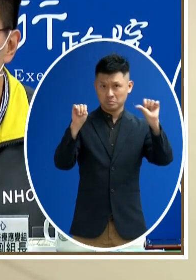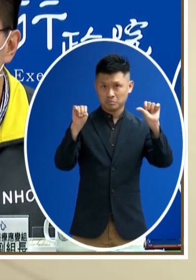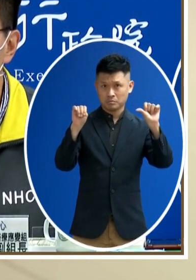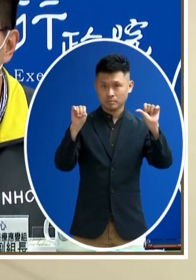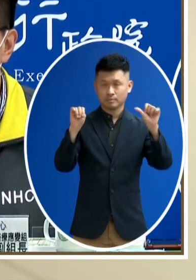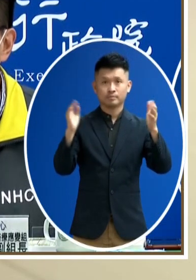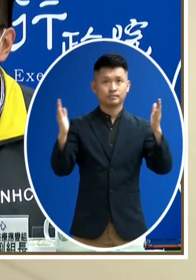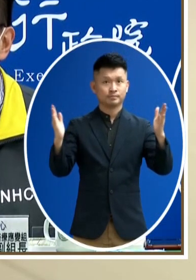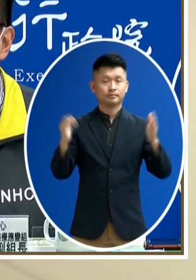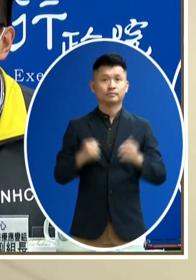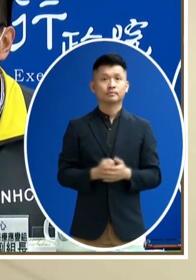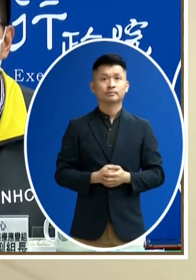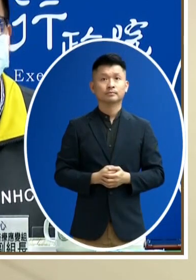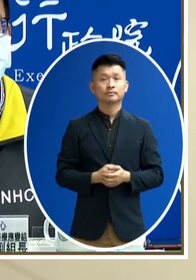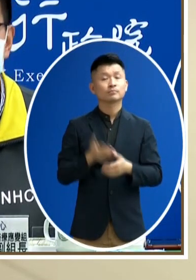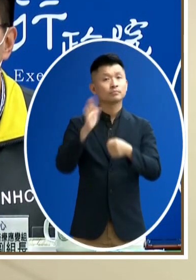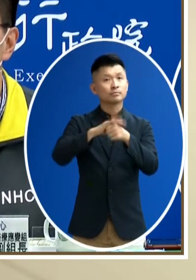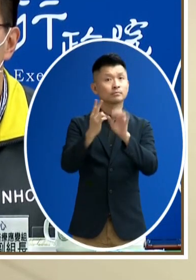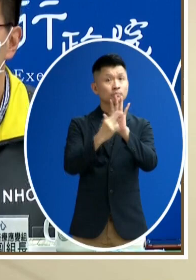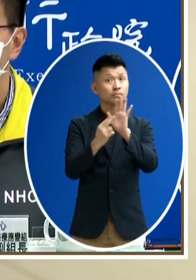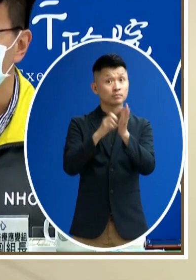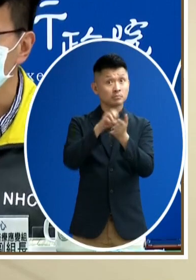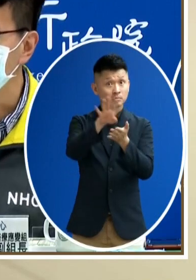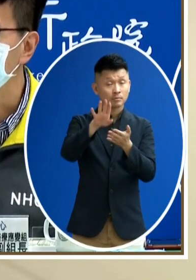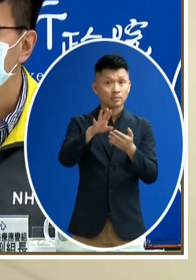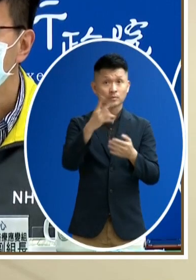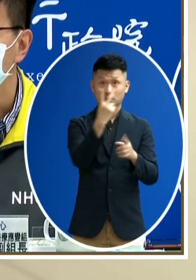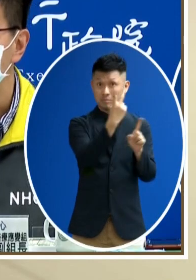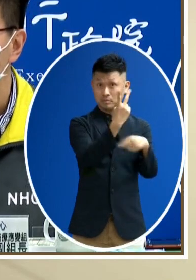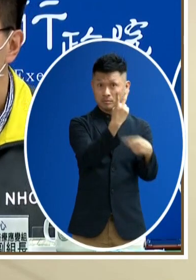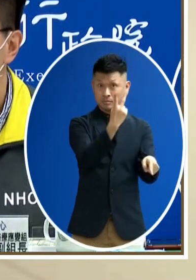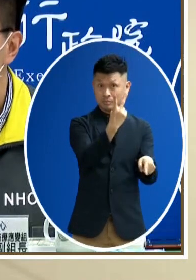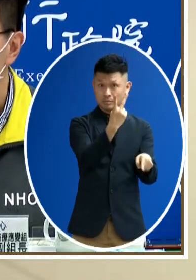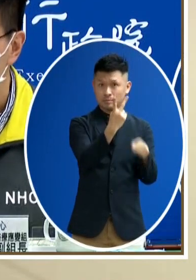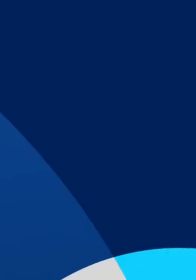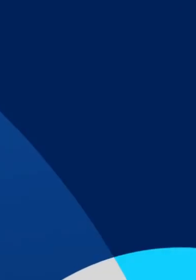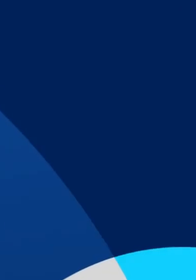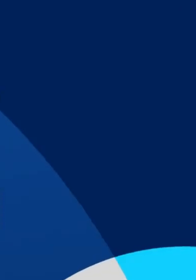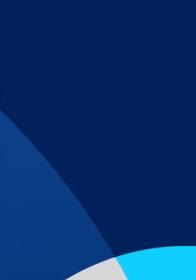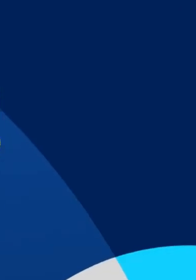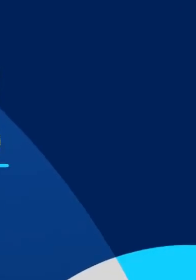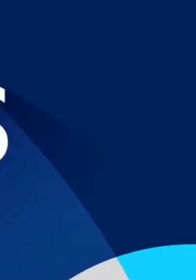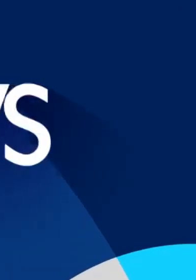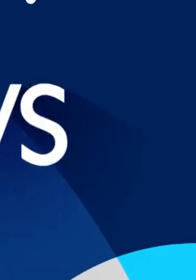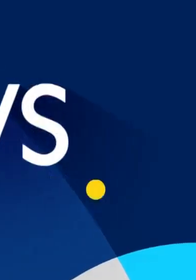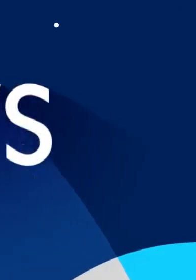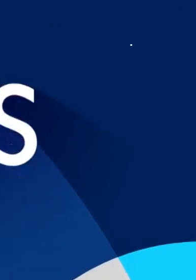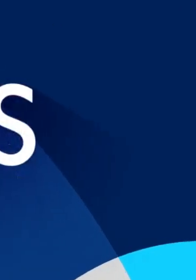172人。那现在指挥中心也说，希望明天的确诊人数呢可以下降到5万以下。比较年轻的。